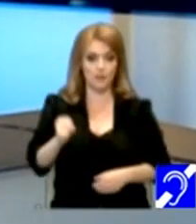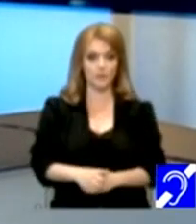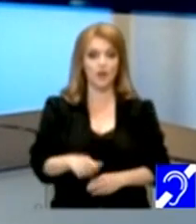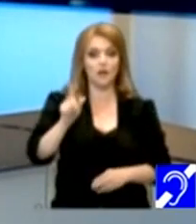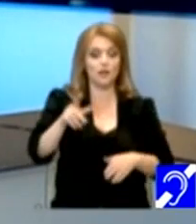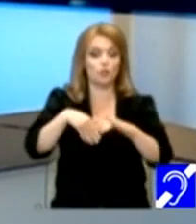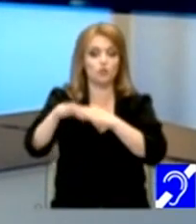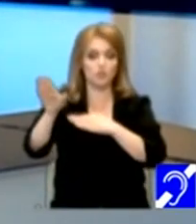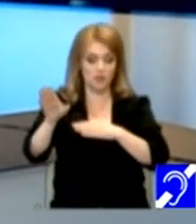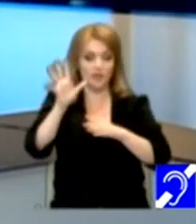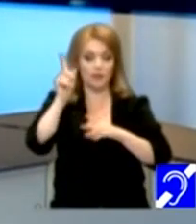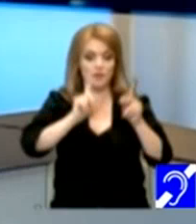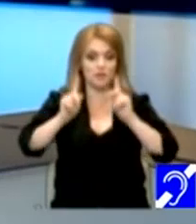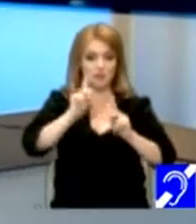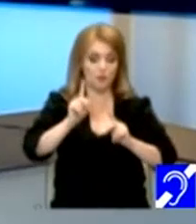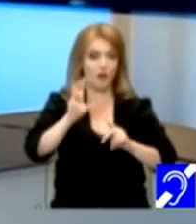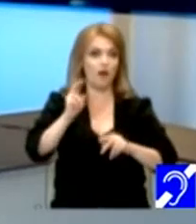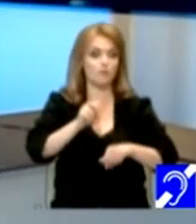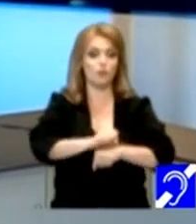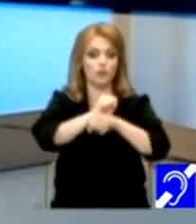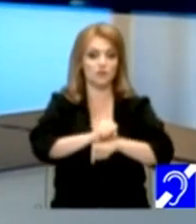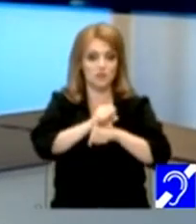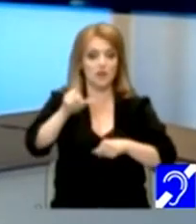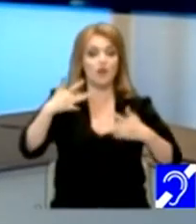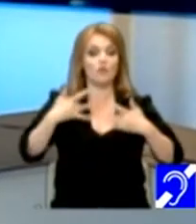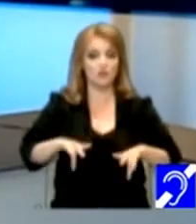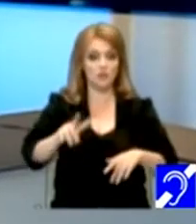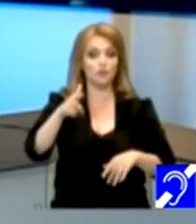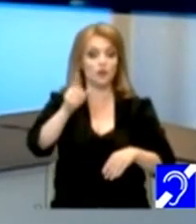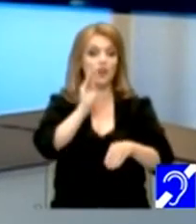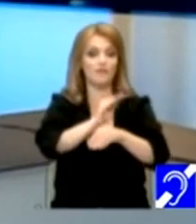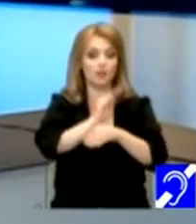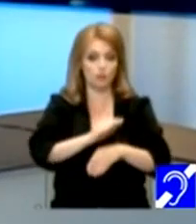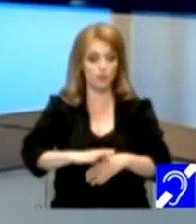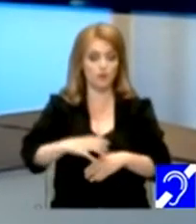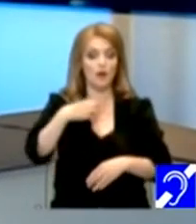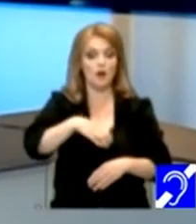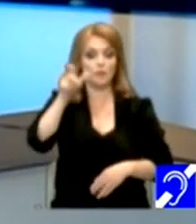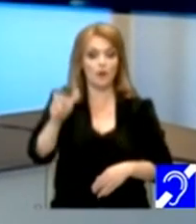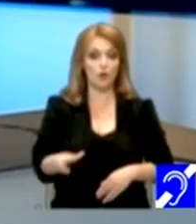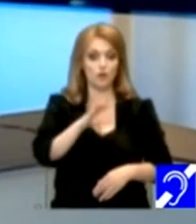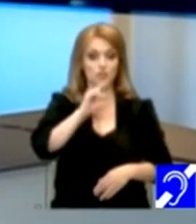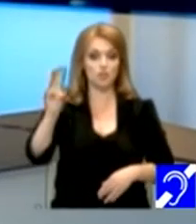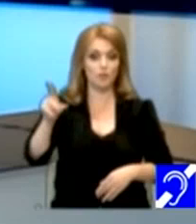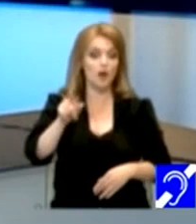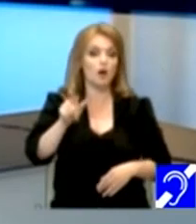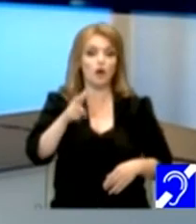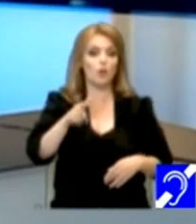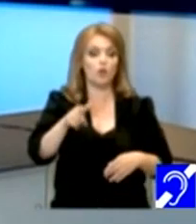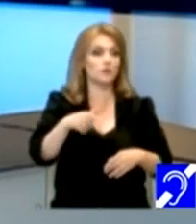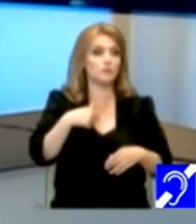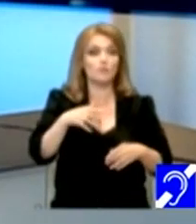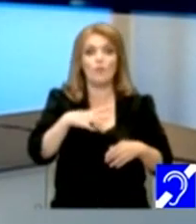semn de protest sala de ședințe. Chironda a fost demis după ce l-a învinuit pe primarul general Ion Ceban că nu s-a împotrivit